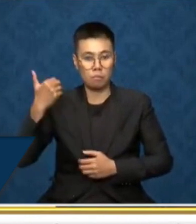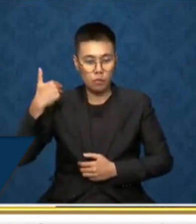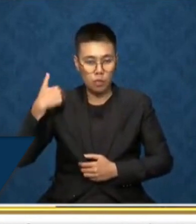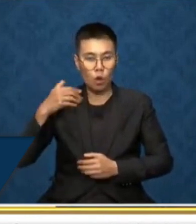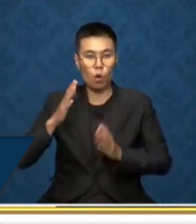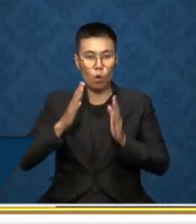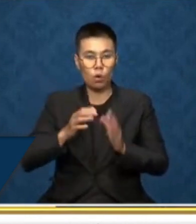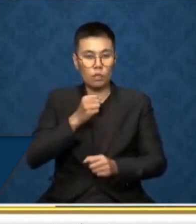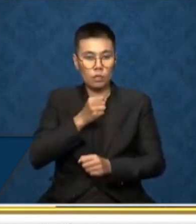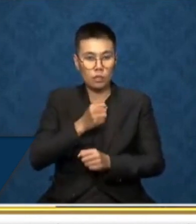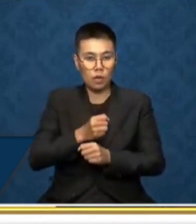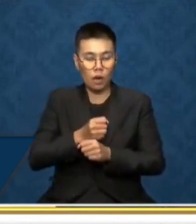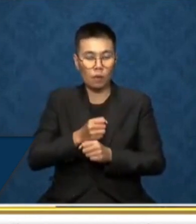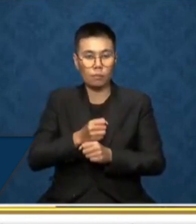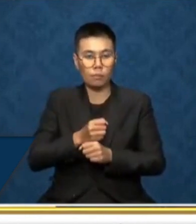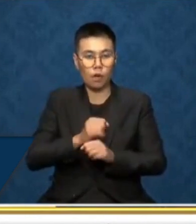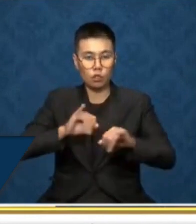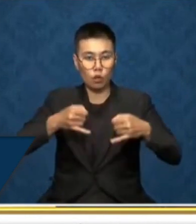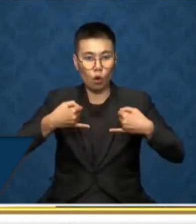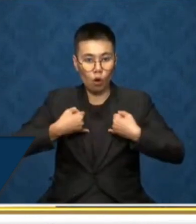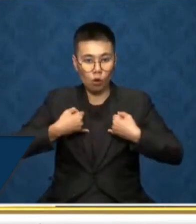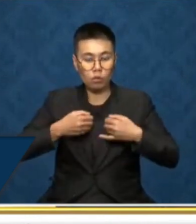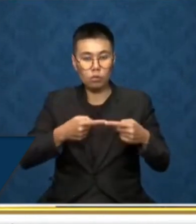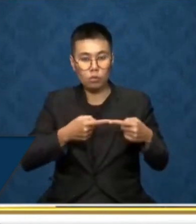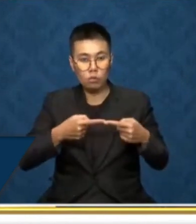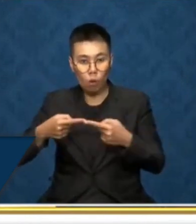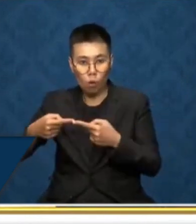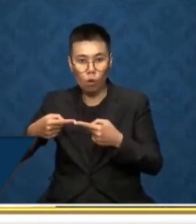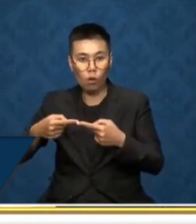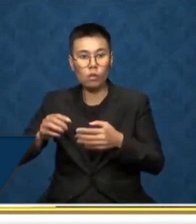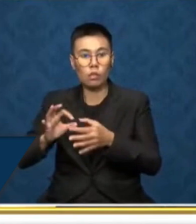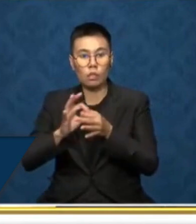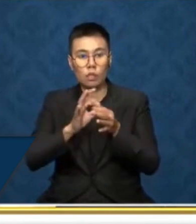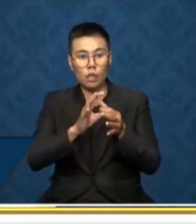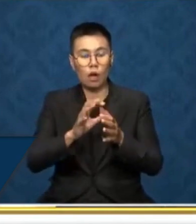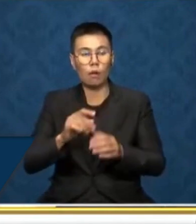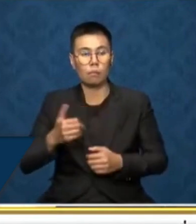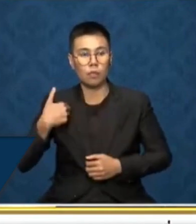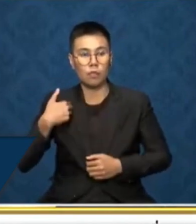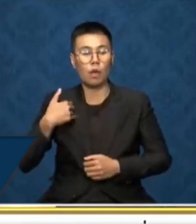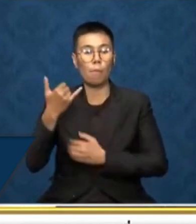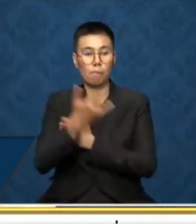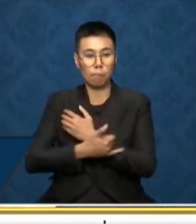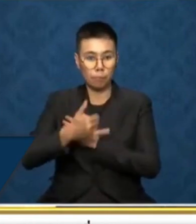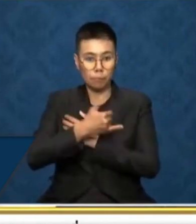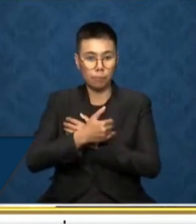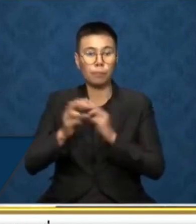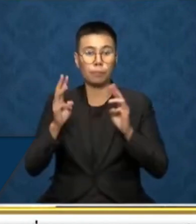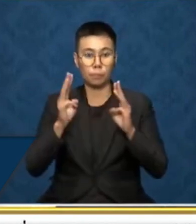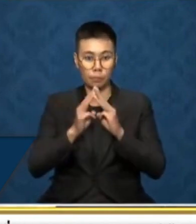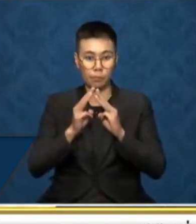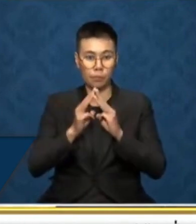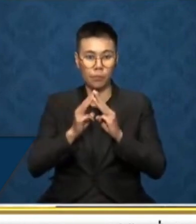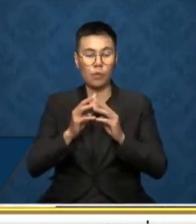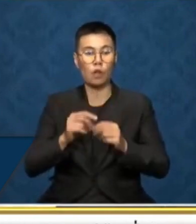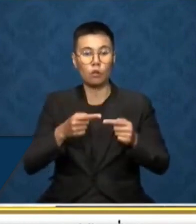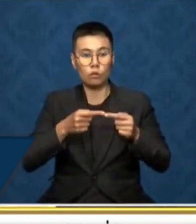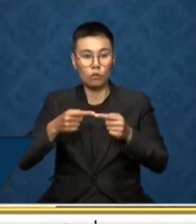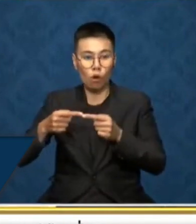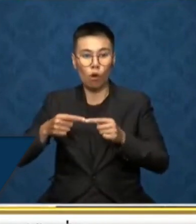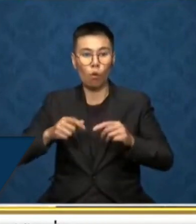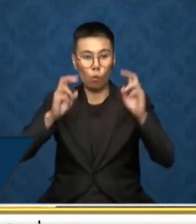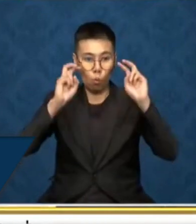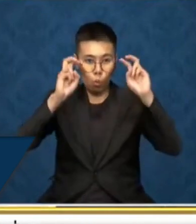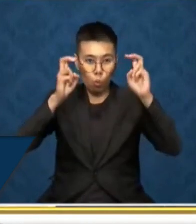การประมงและกิจการต่อเนื่องและสอดคล้องกับพันธกรณีระหว่างประเทศต่อญัตตินี้ครับเป็น